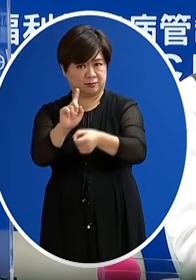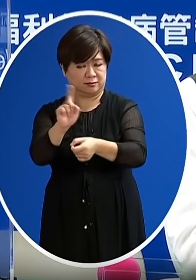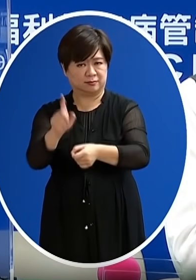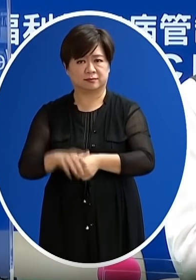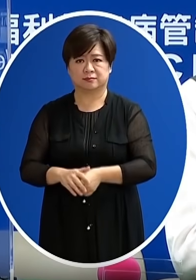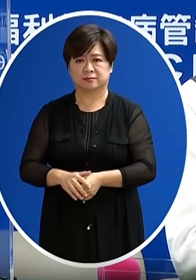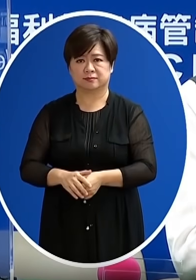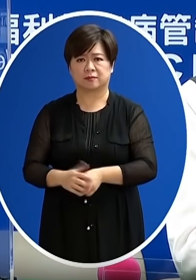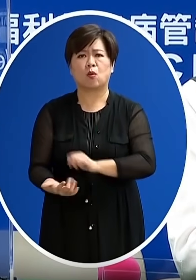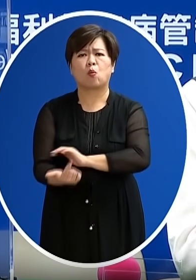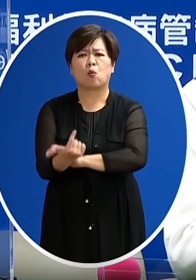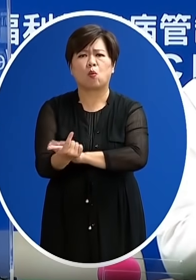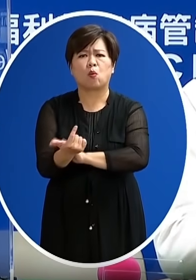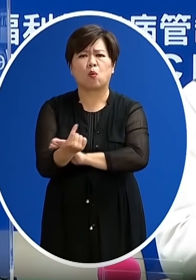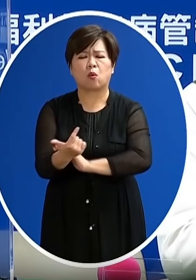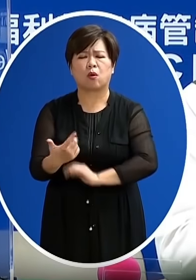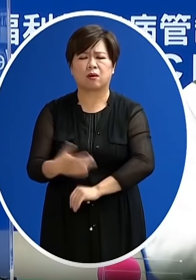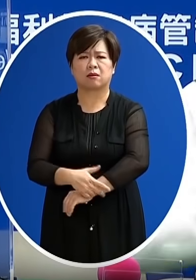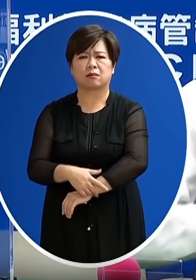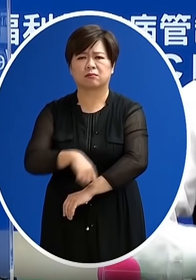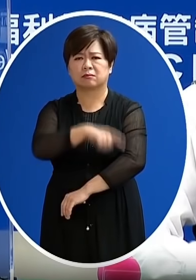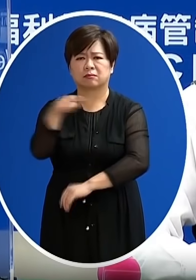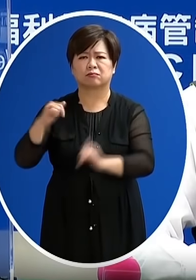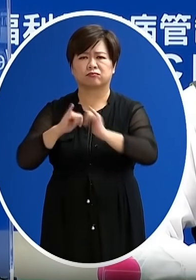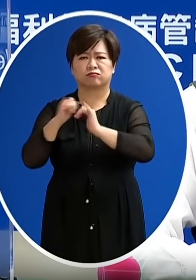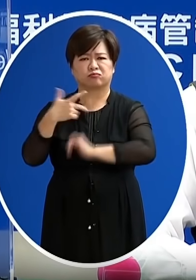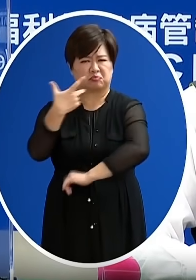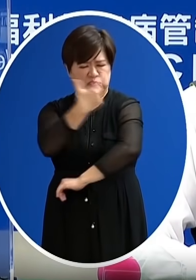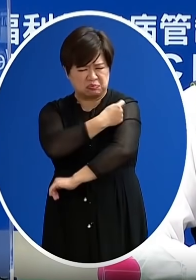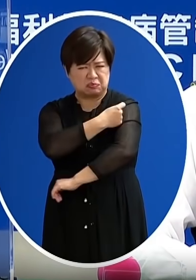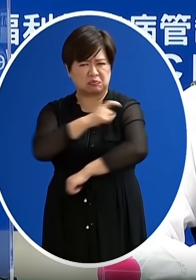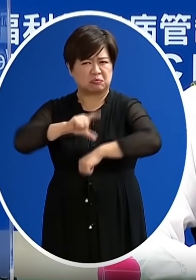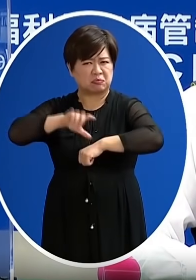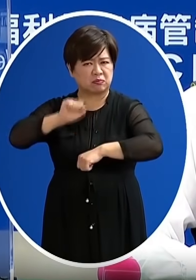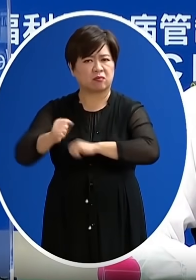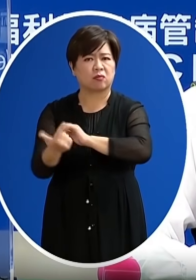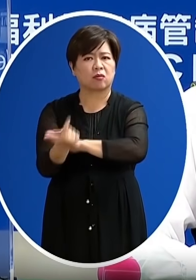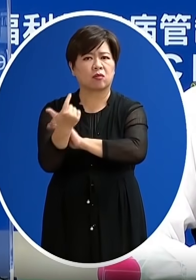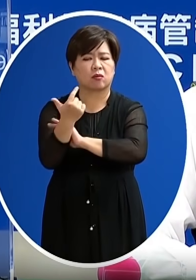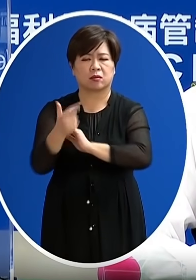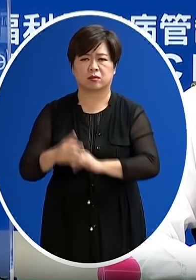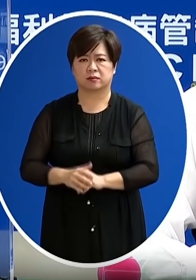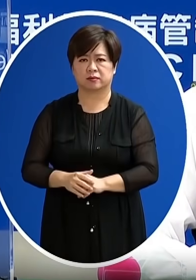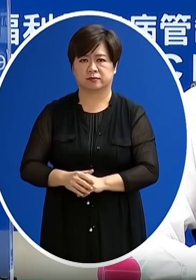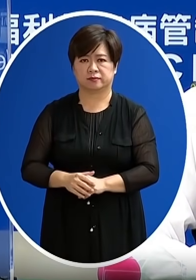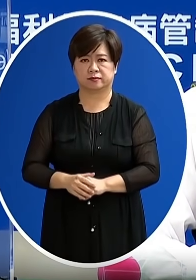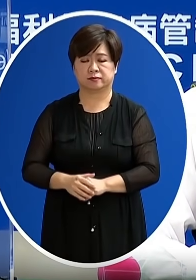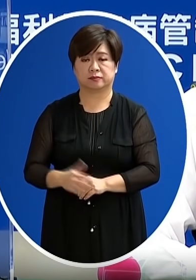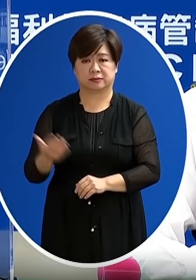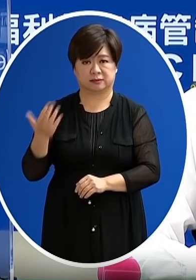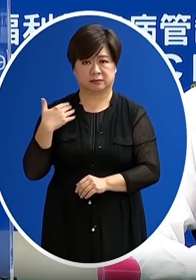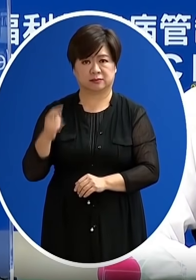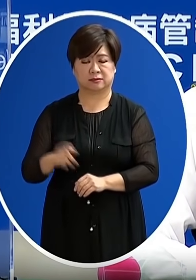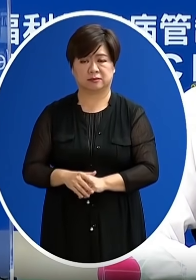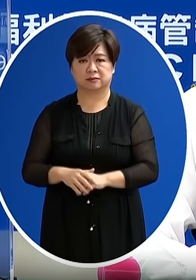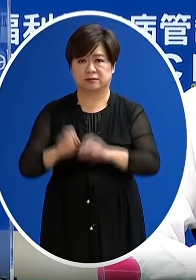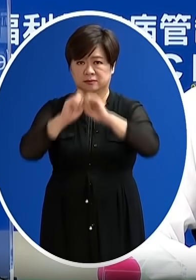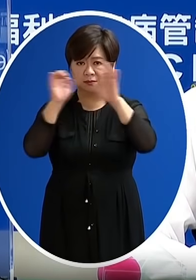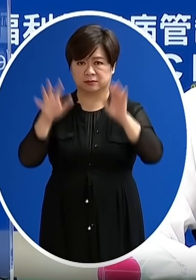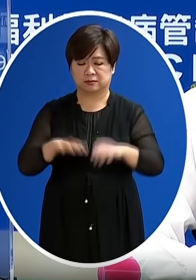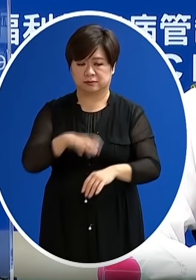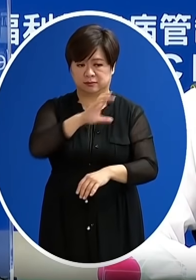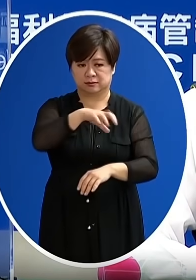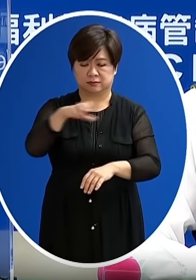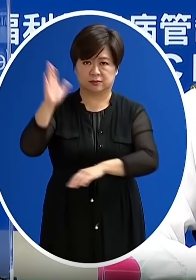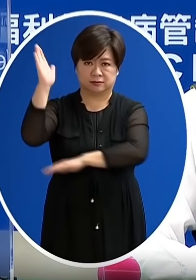以能够尽快的施打为原则，静态施打原则。所以我们那时候开放年纪，我们现在一直呼吁地方政